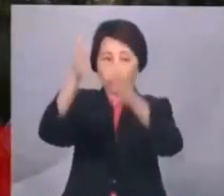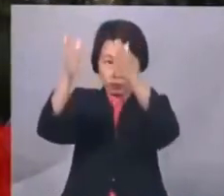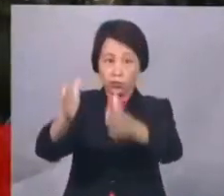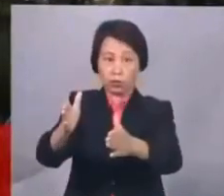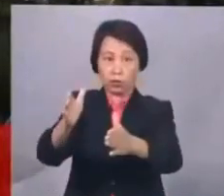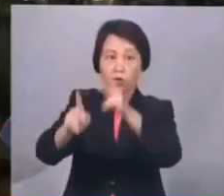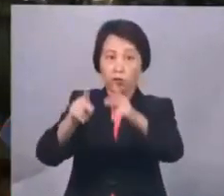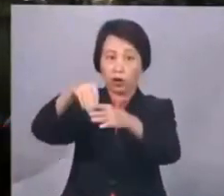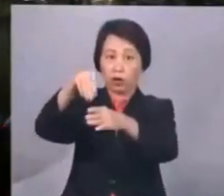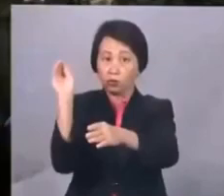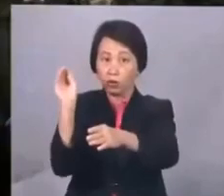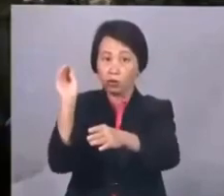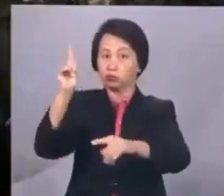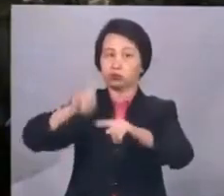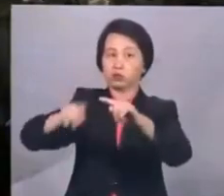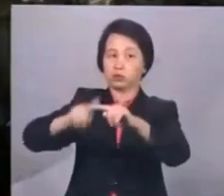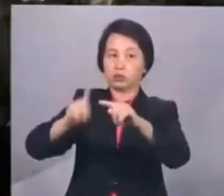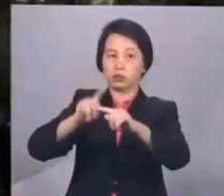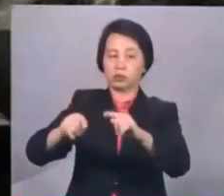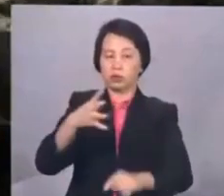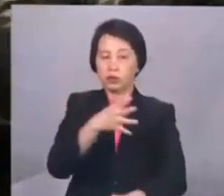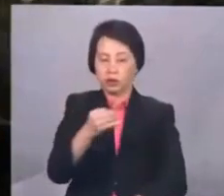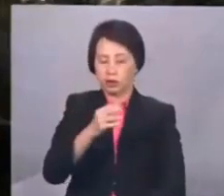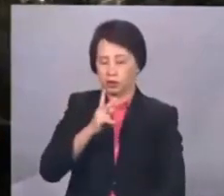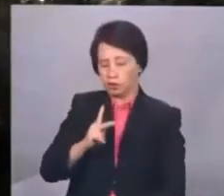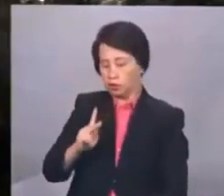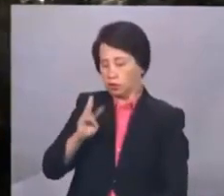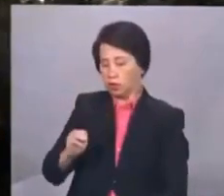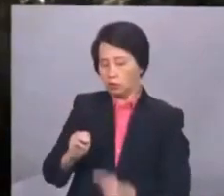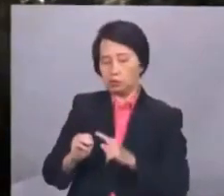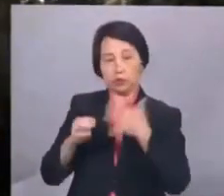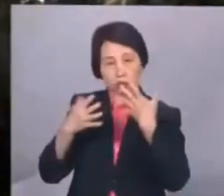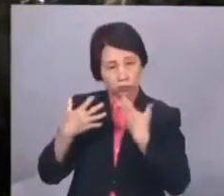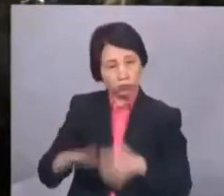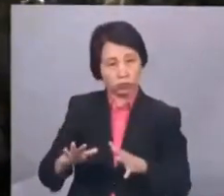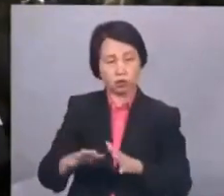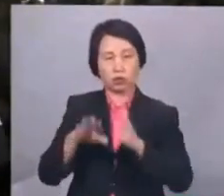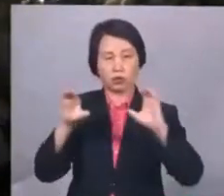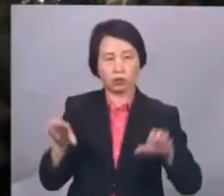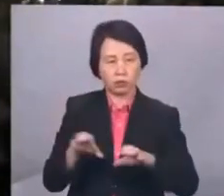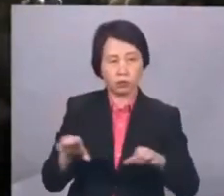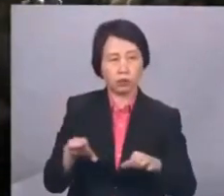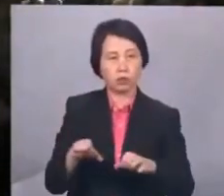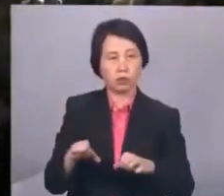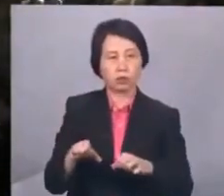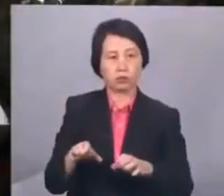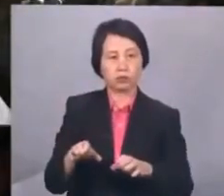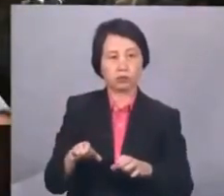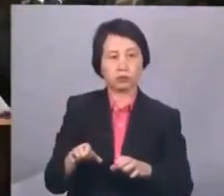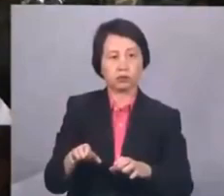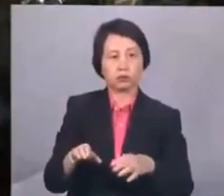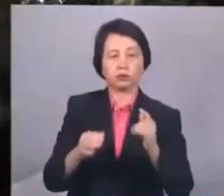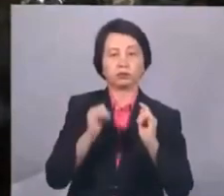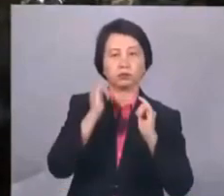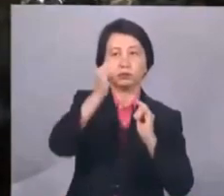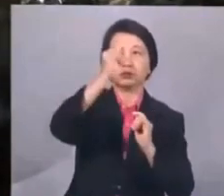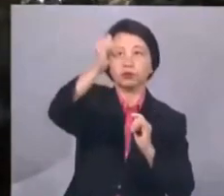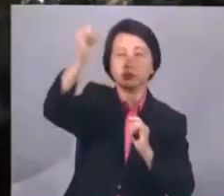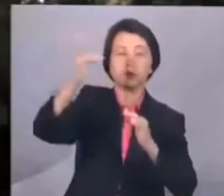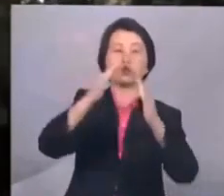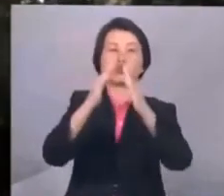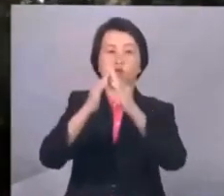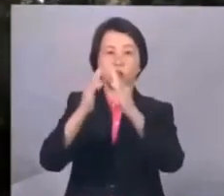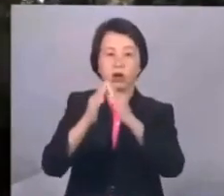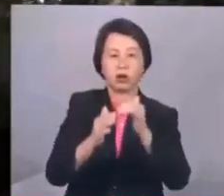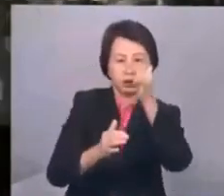pihak Kementerian Kesehatan telah membuat host-to-host punya